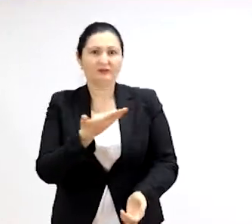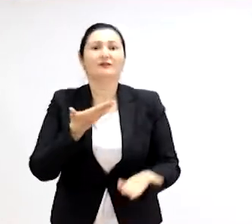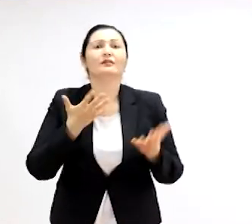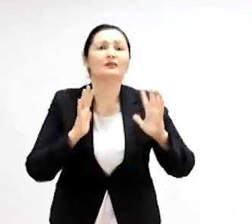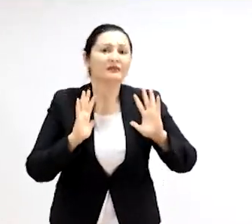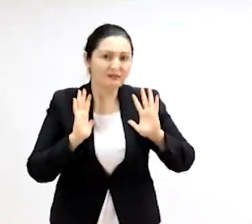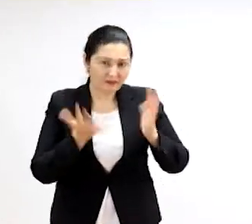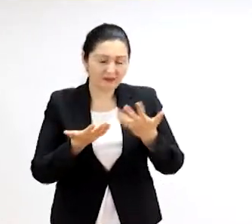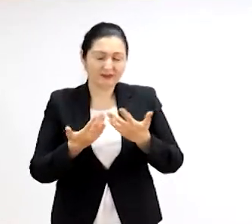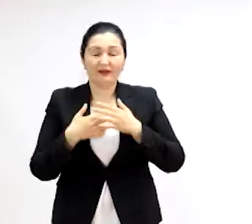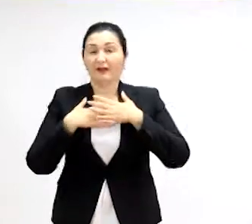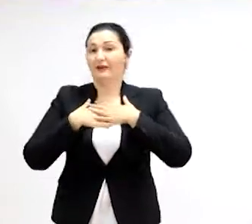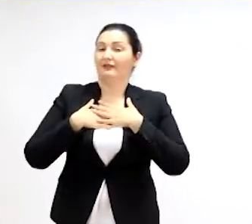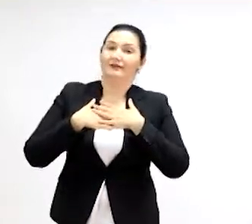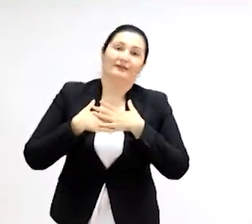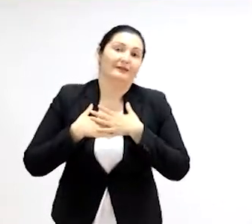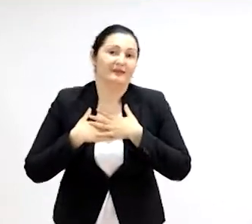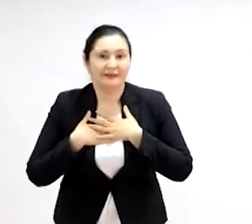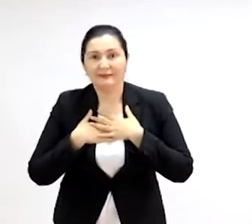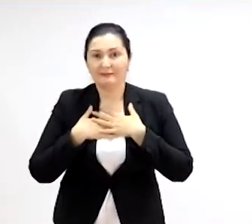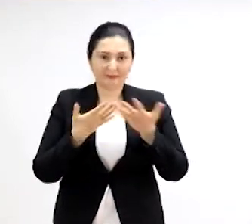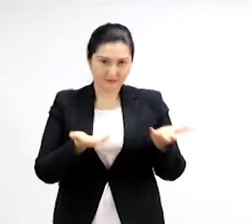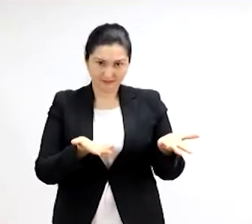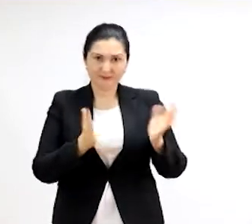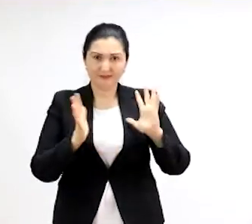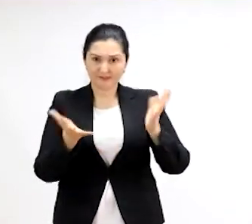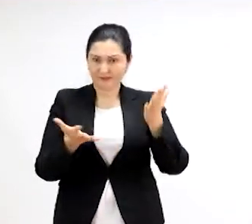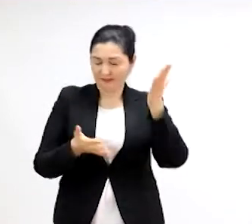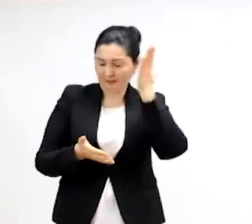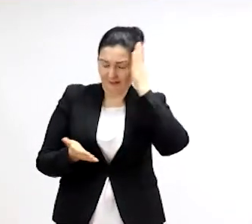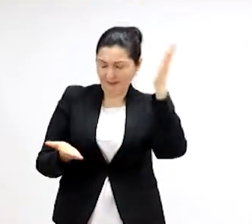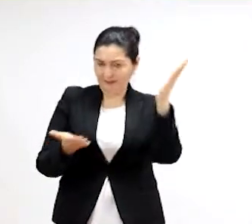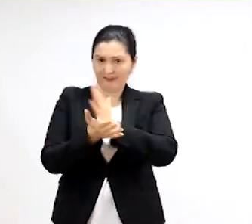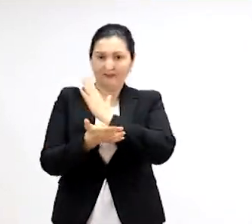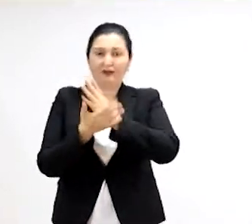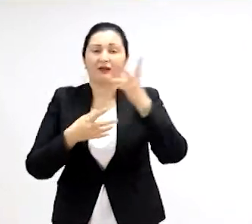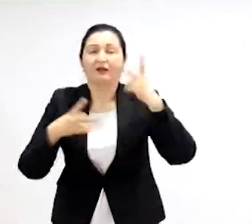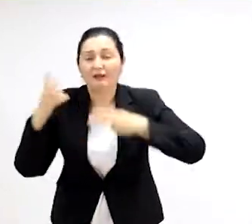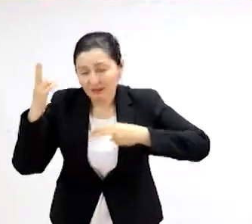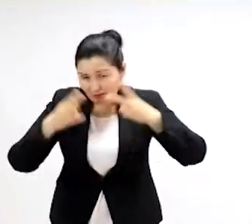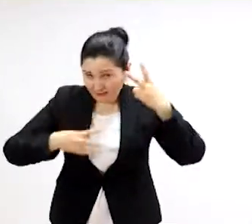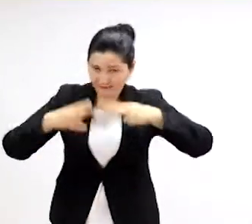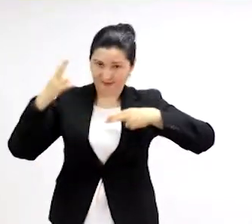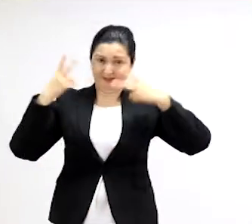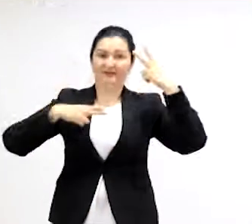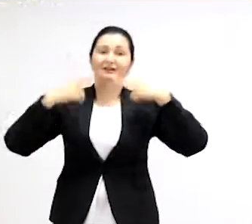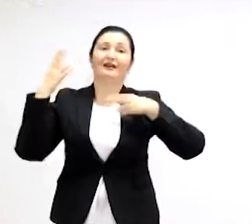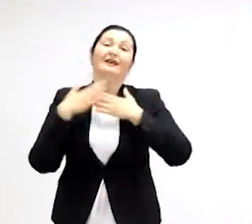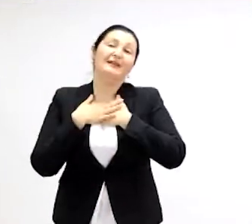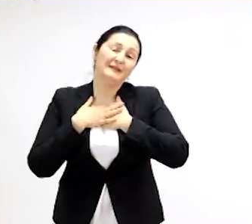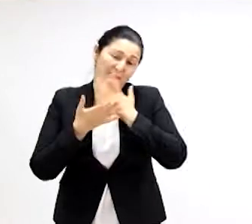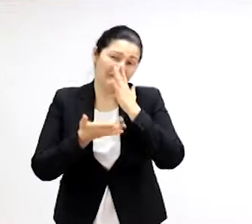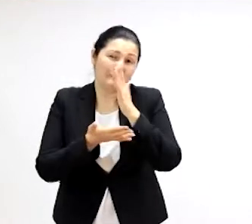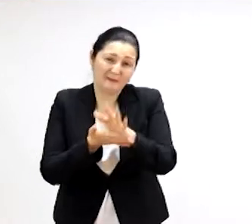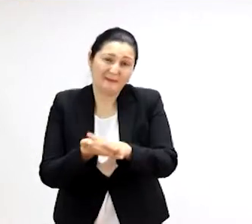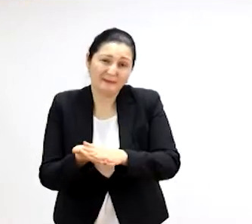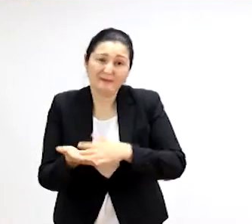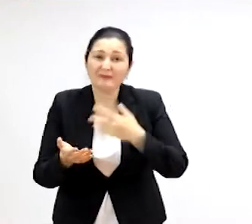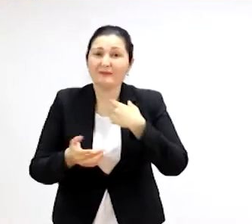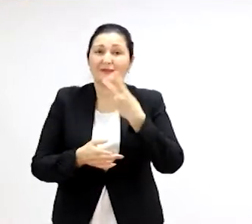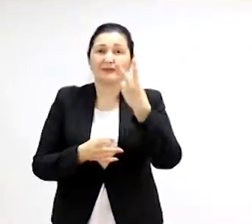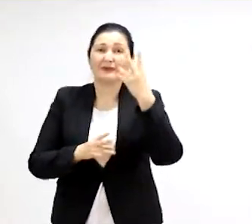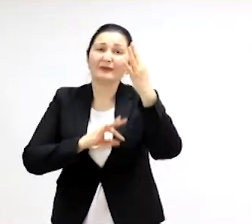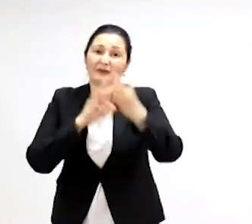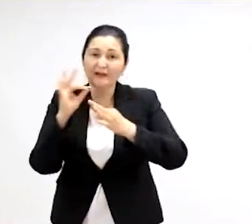чӣ шуд? Ба фикрам ту тамоман хоб нарафтаи, а? Бубахшед маро, ман ду шаб